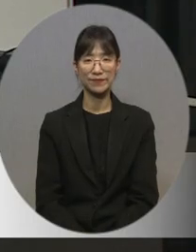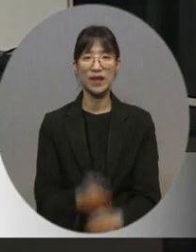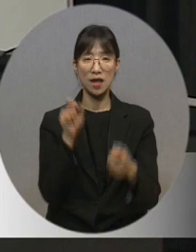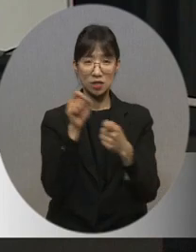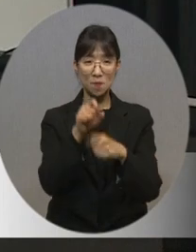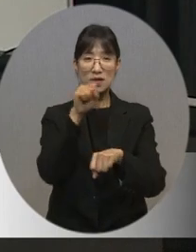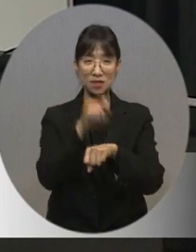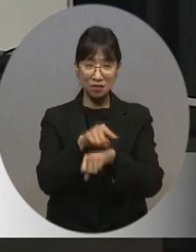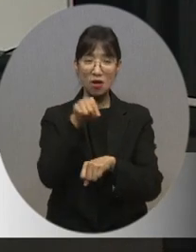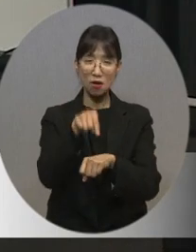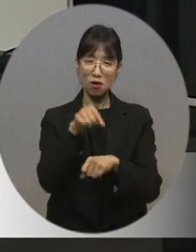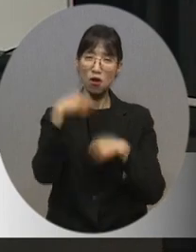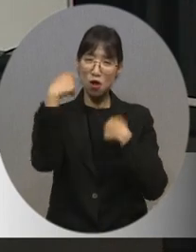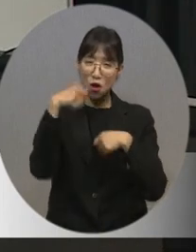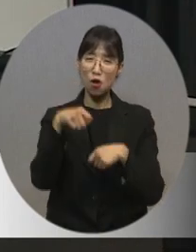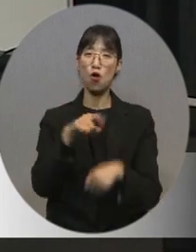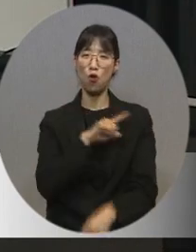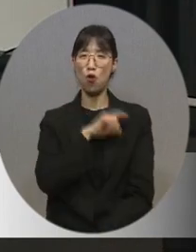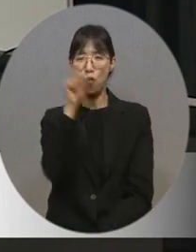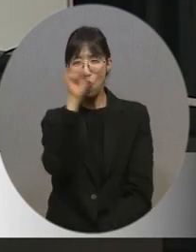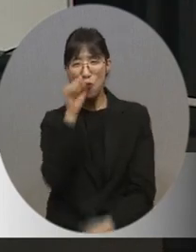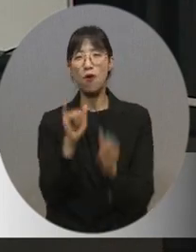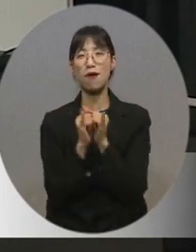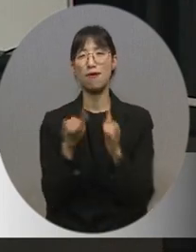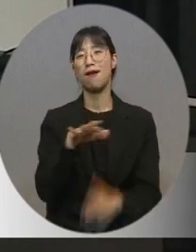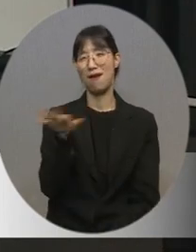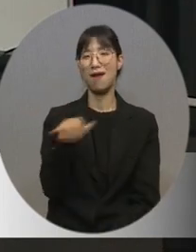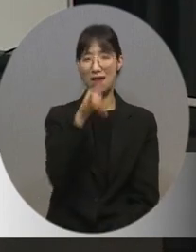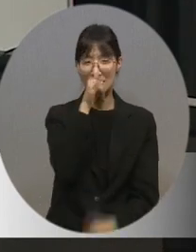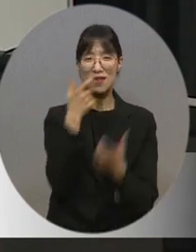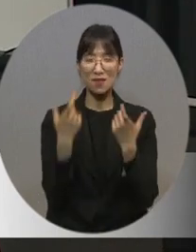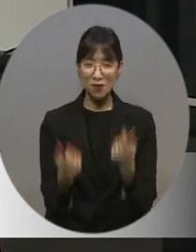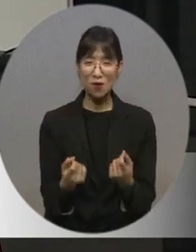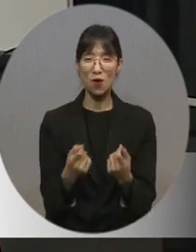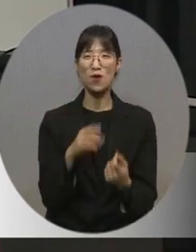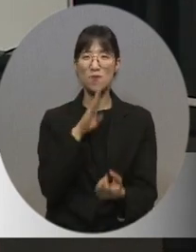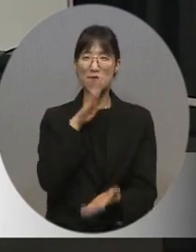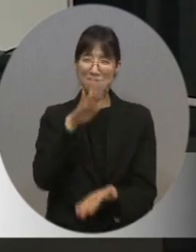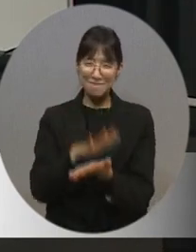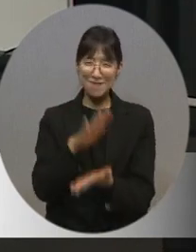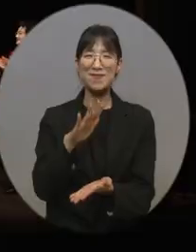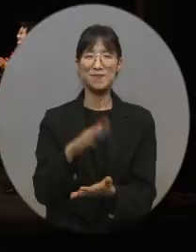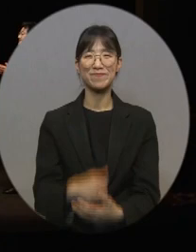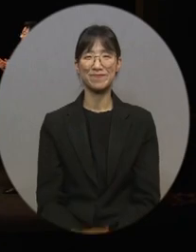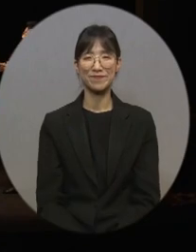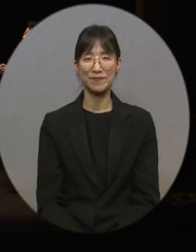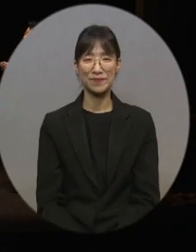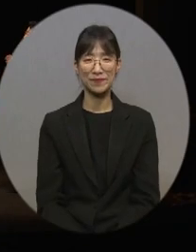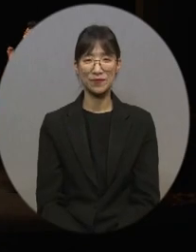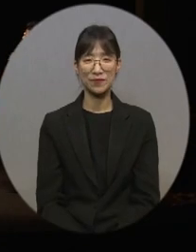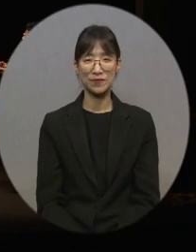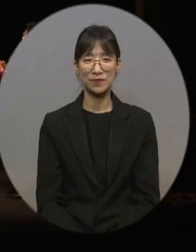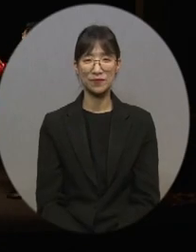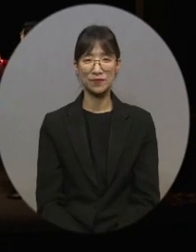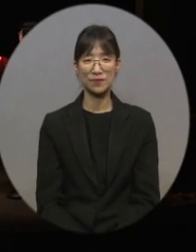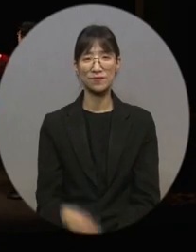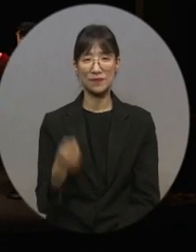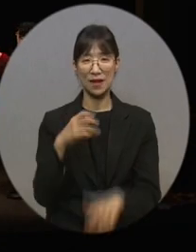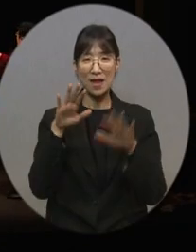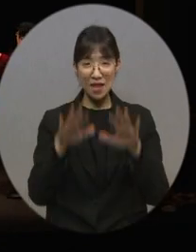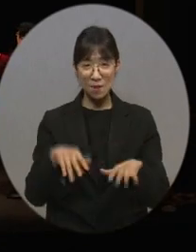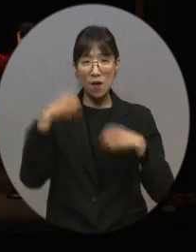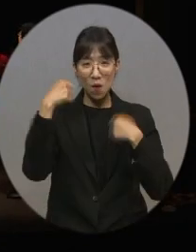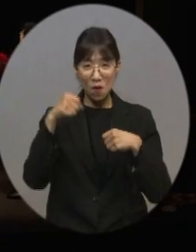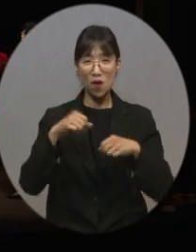접근성 회차를 더 선호하시는 관객분들도 있을 만큼 네, 반응이 굉장히 뜨거웠습니다. 또한 이번